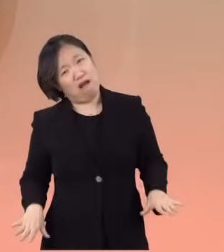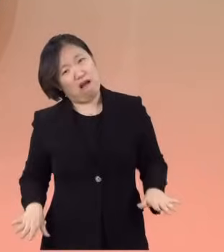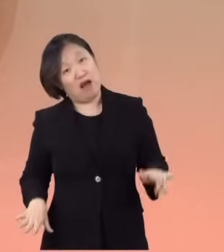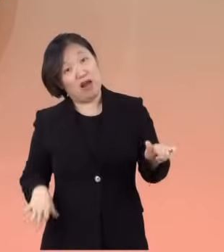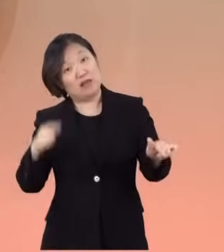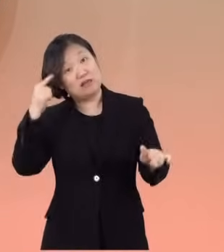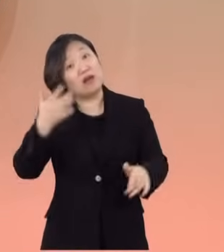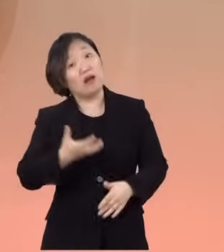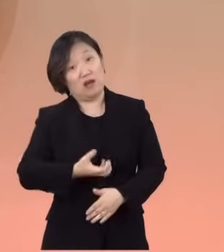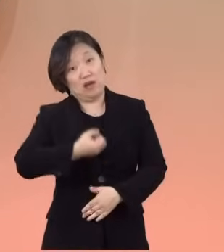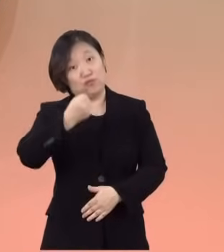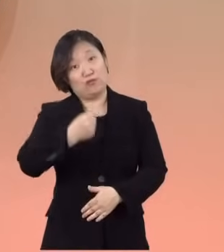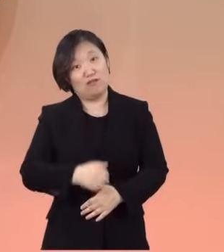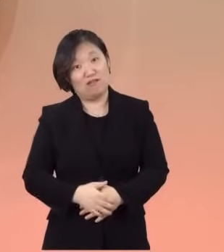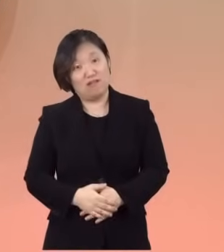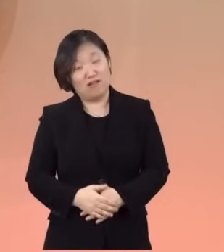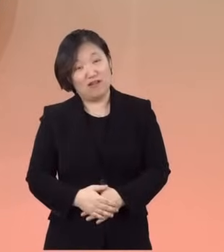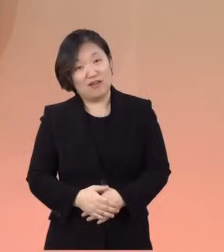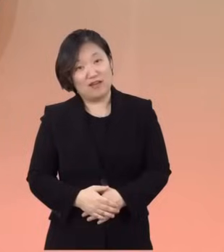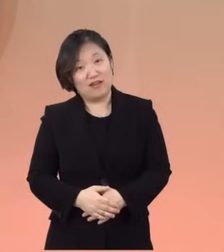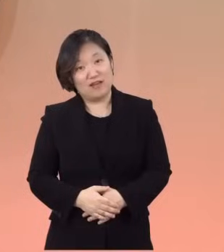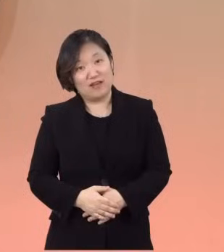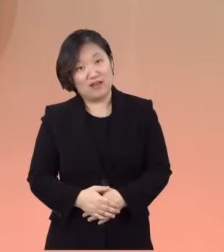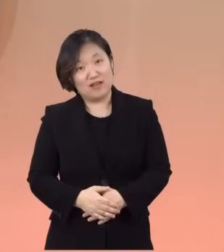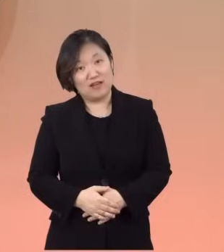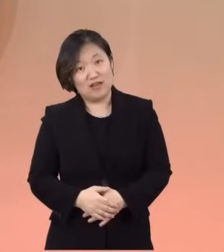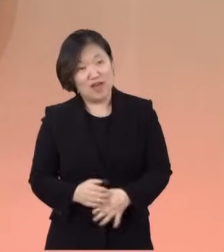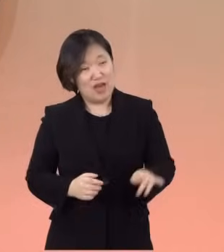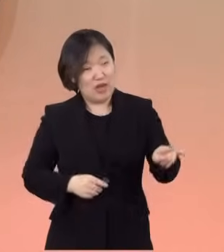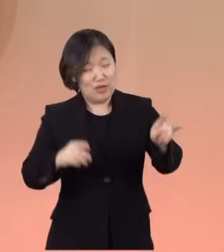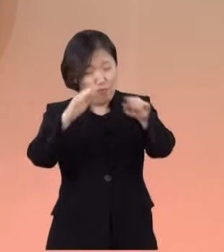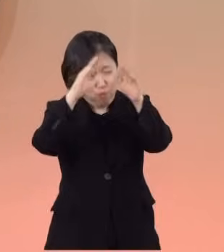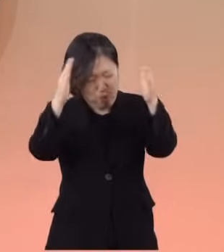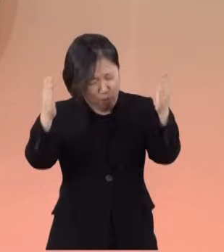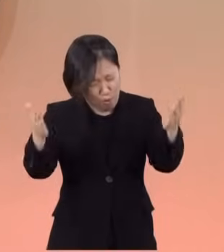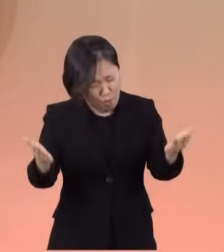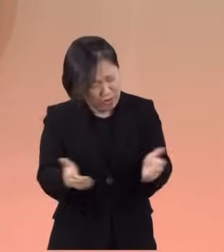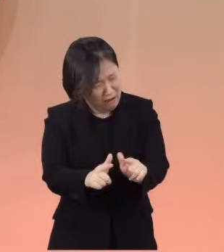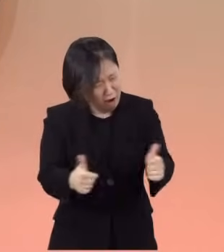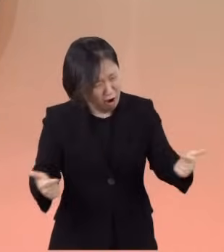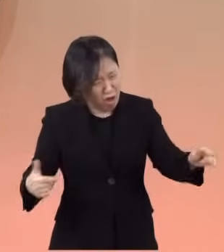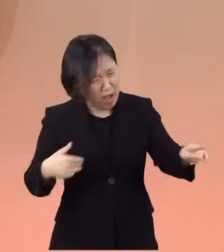것이다 마치이 모든 것은